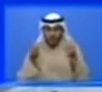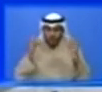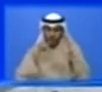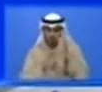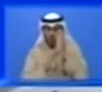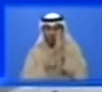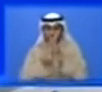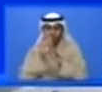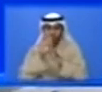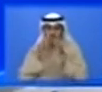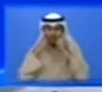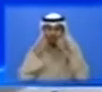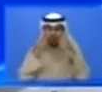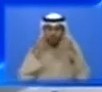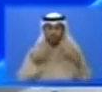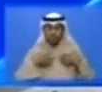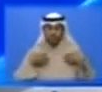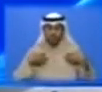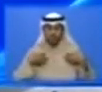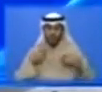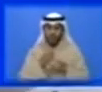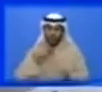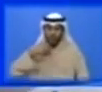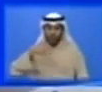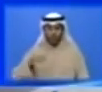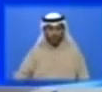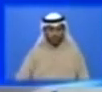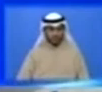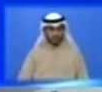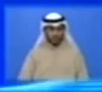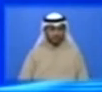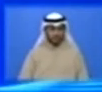لبلاده، متمنيا لفخامته موفور الصحة ودوام العافية.